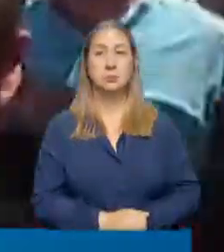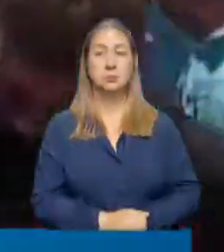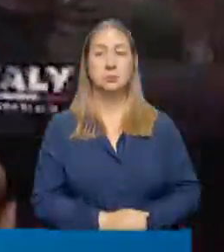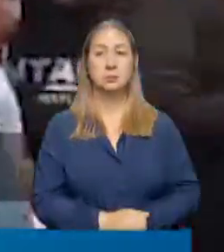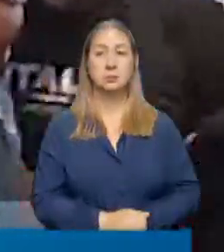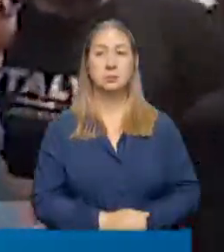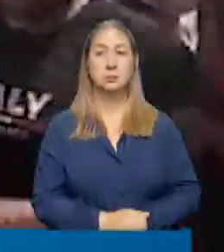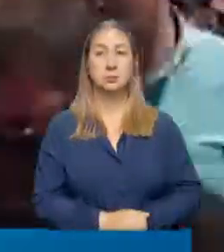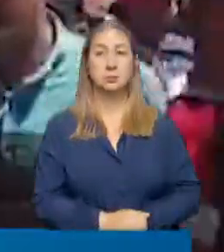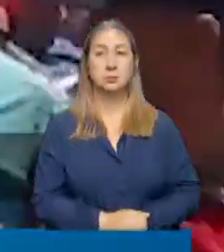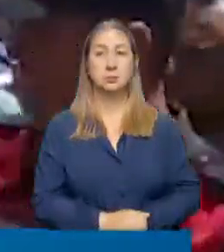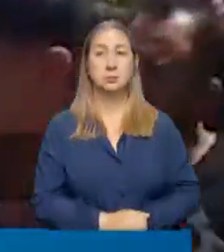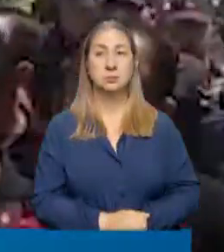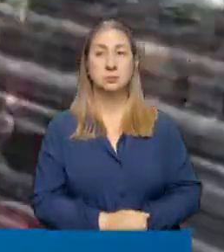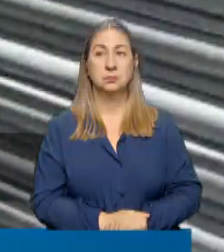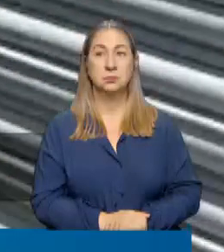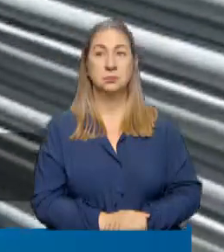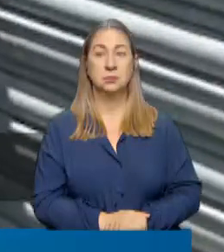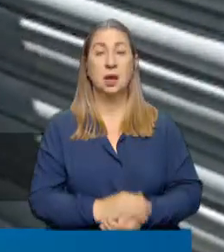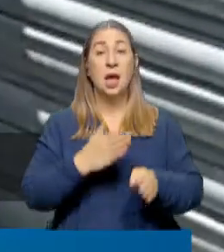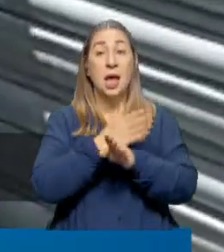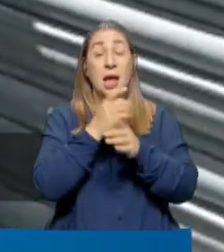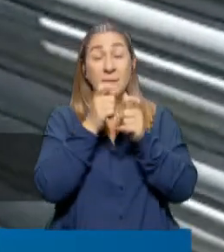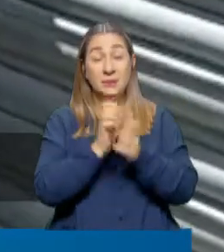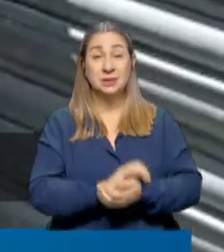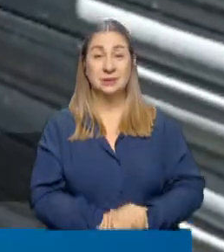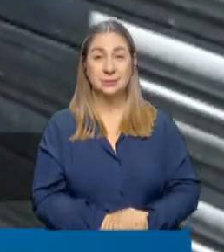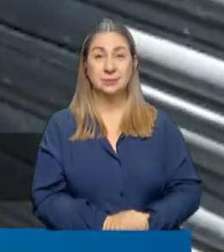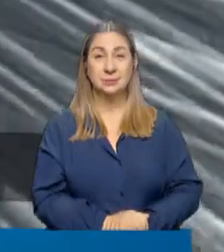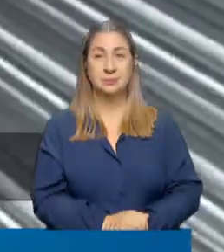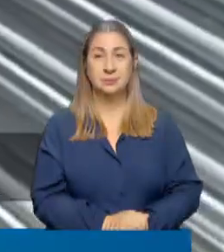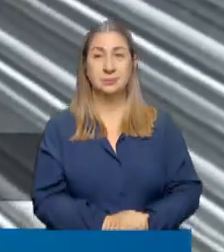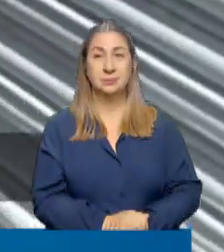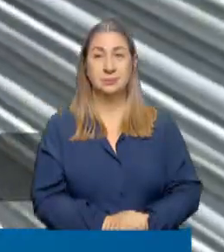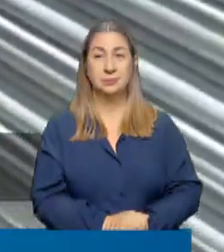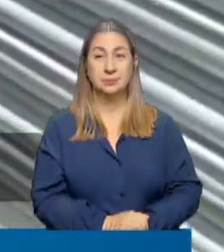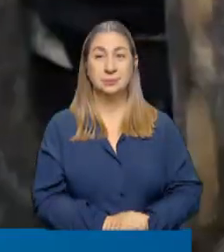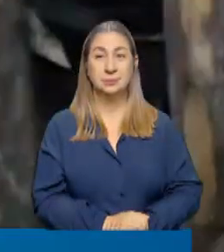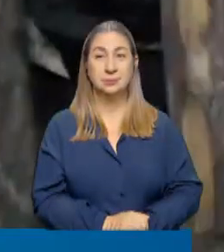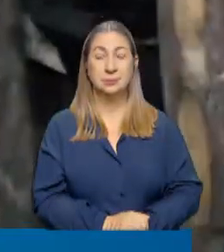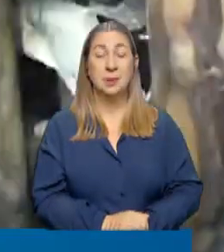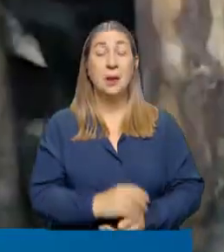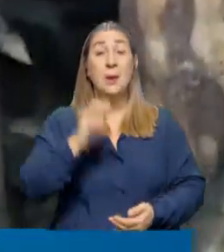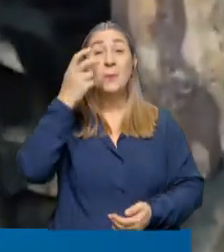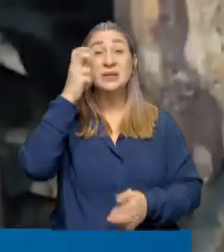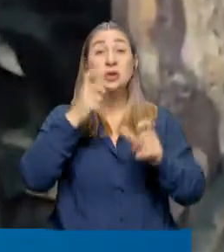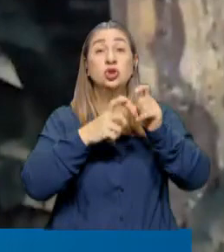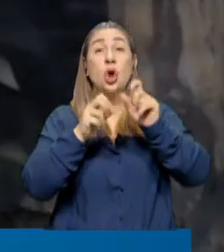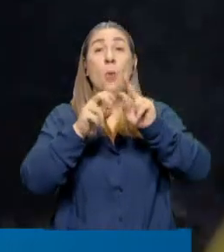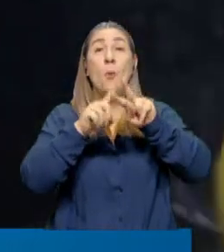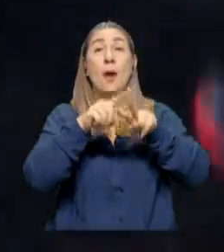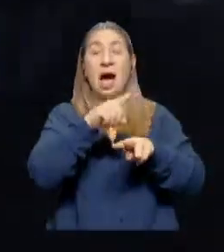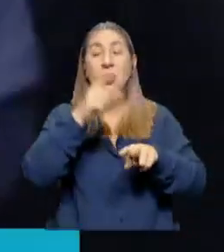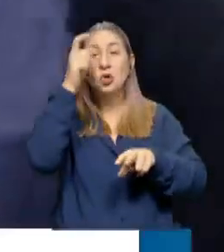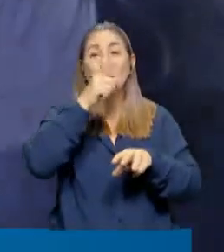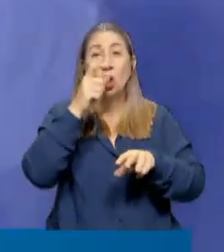Ya gerginliğe o çıkarıyor. Niye böyle diyorsun ya? Ekmeğimizin, aşımızın peşindeyiz. Soma için buradayız. Manisa Soma'da. Türkiye